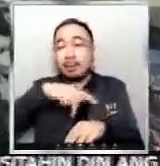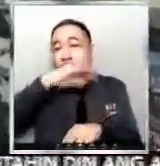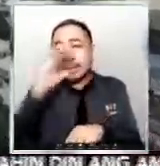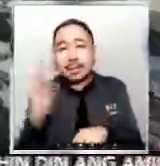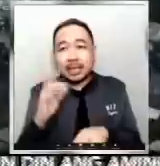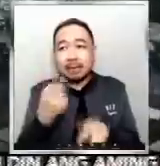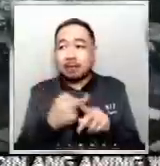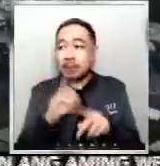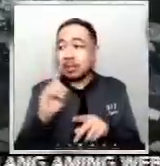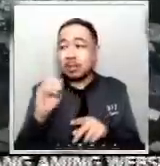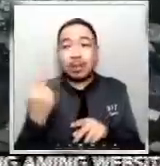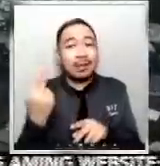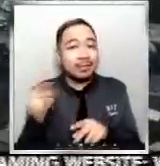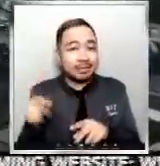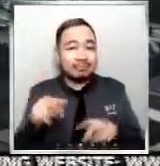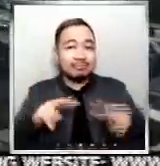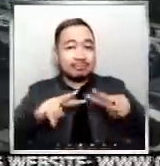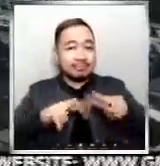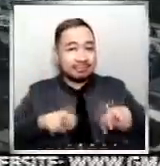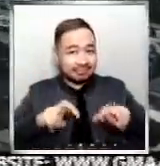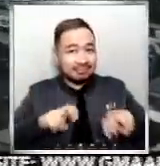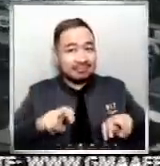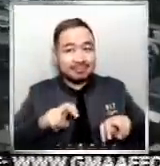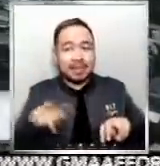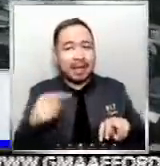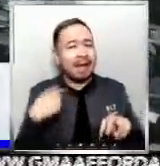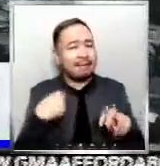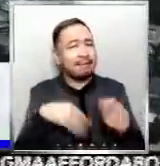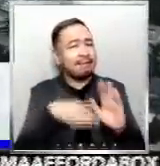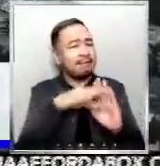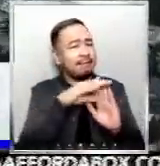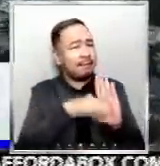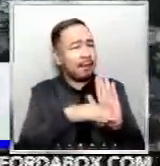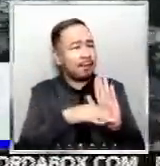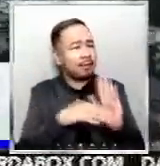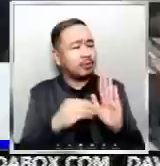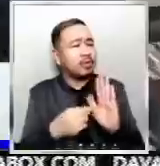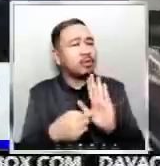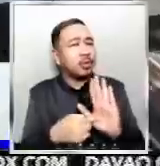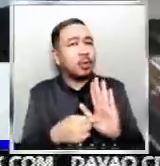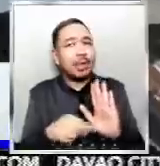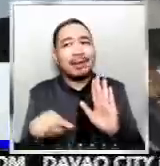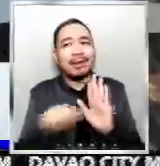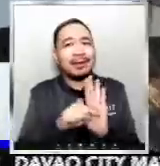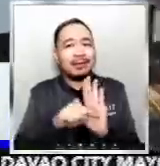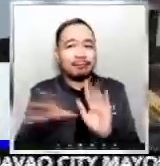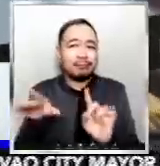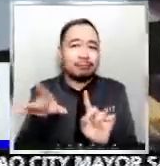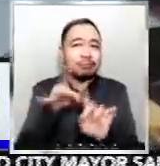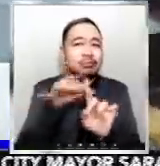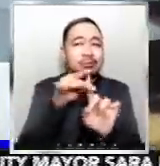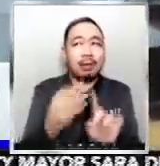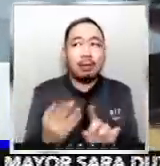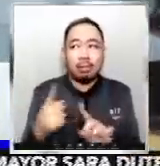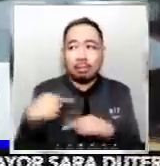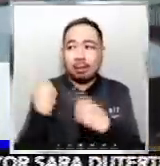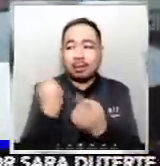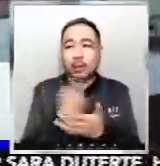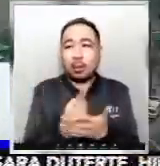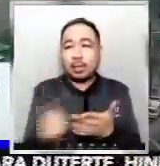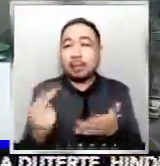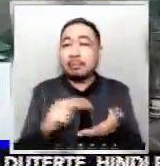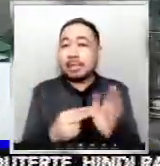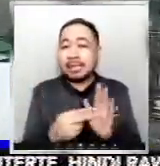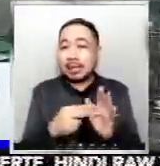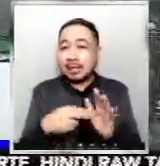ng Octa Research. Nagtala raw ang mga ito ng negative growth rate sa nakalipas na 1 linggo. Ibig sabihin, bumaba ang bilang ng mga bagong